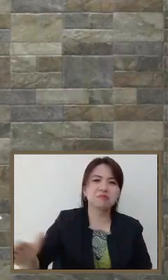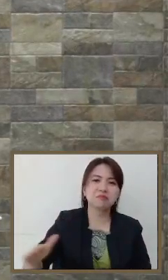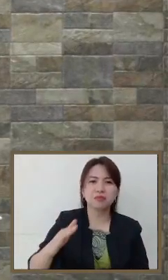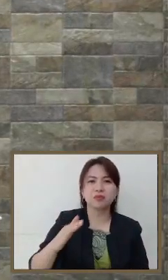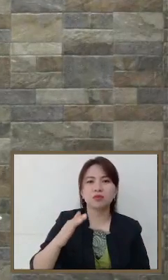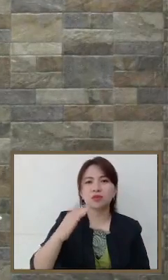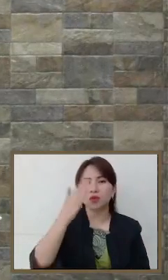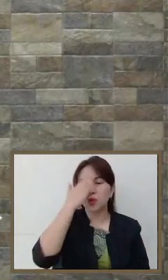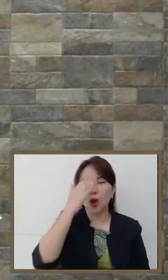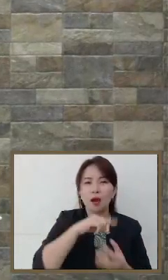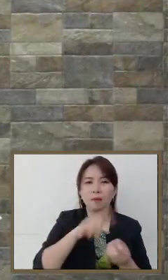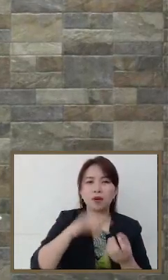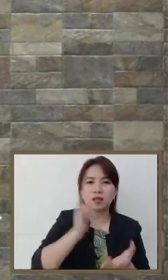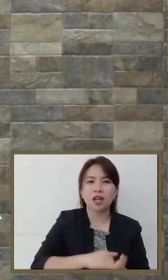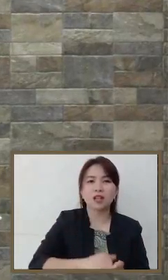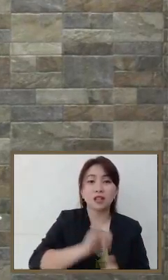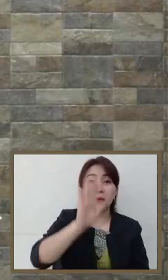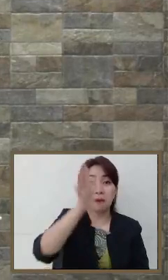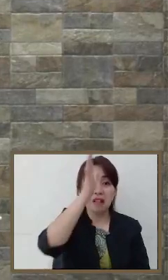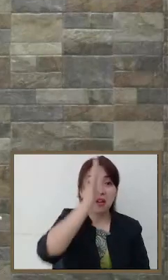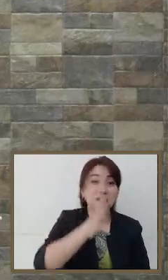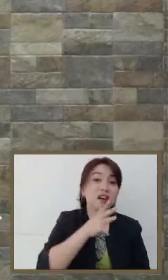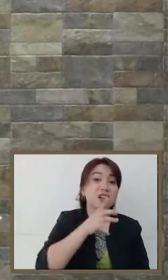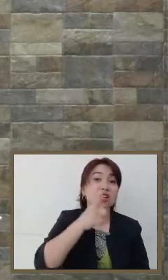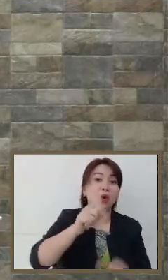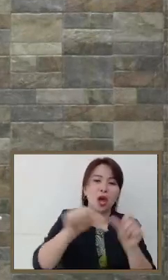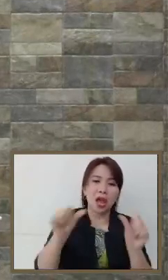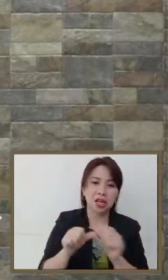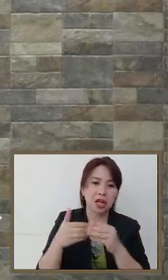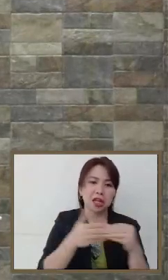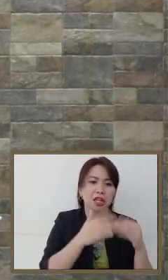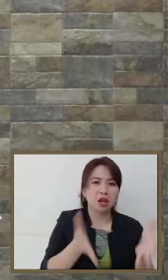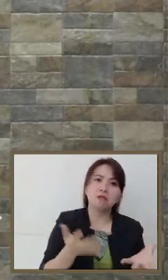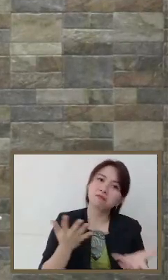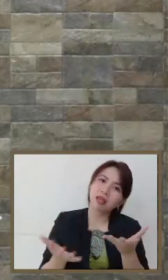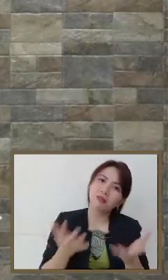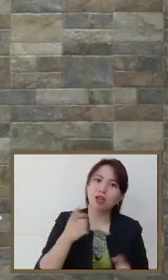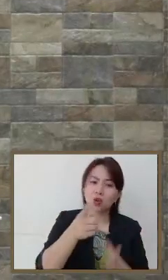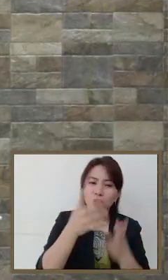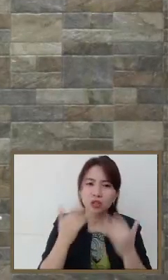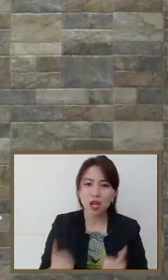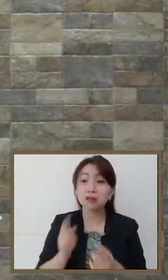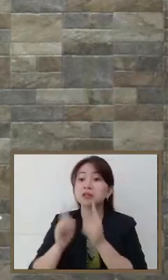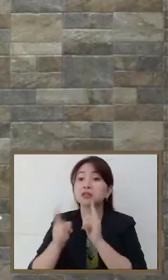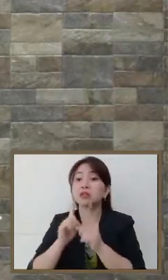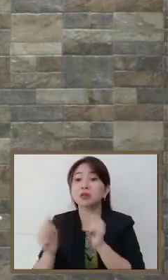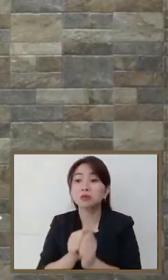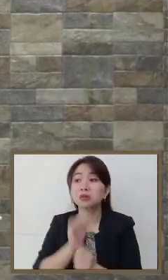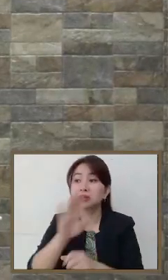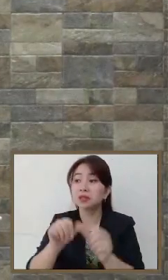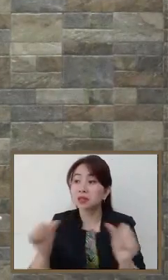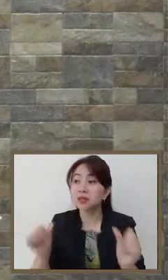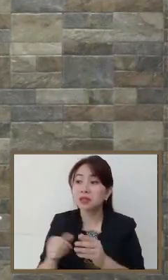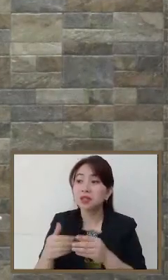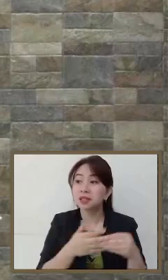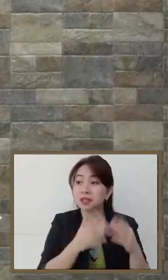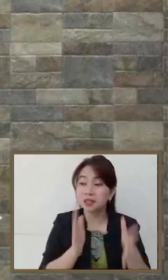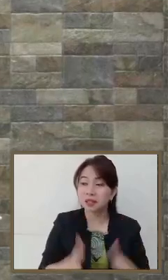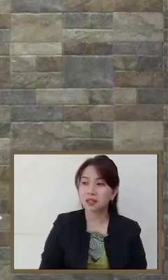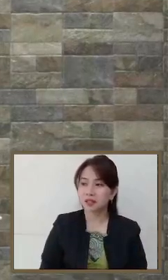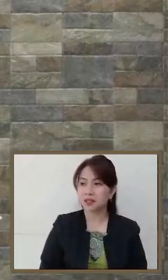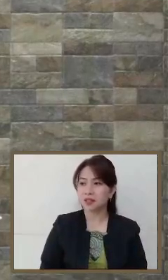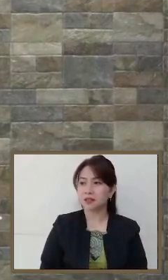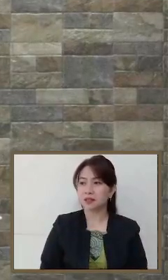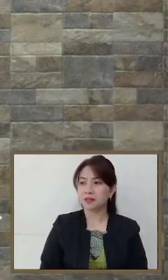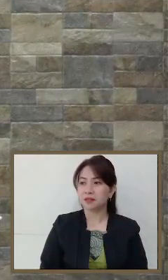mo hindi yan alam ng area leader mo maaring pag nag-uusap kayo ng area leader mo sir Ano po yung ano Sir ako po bahala dito